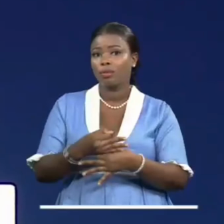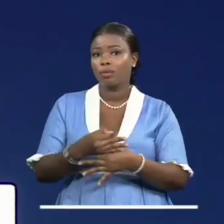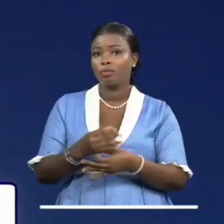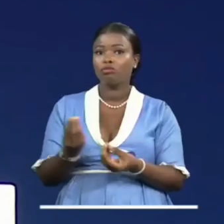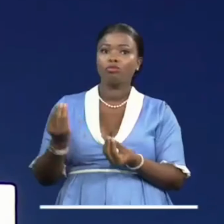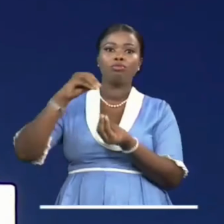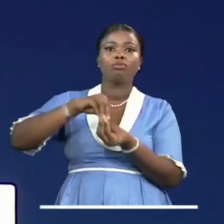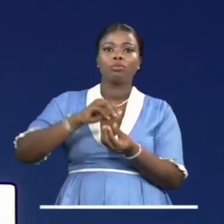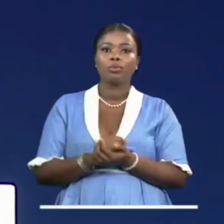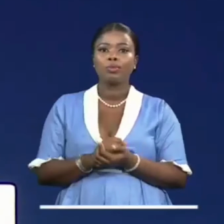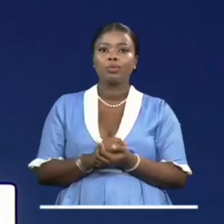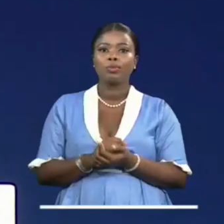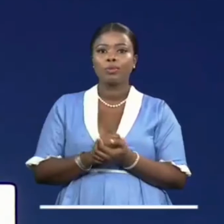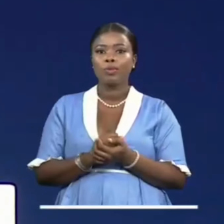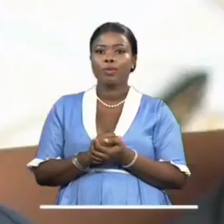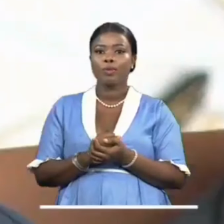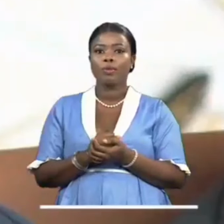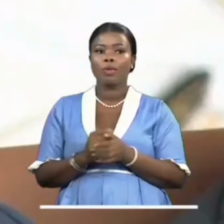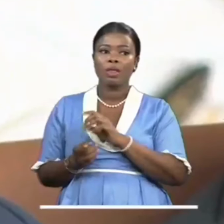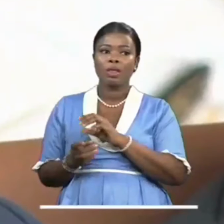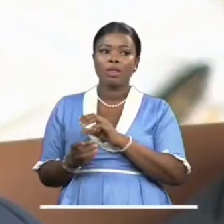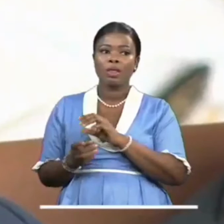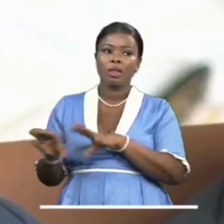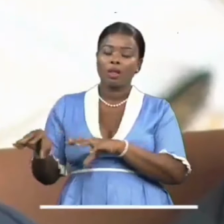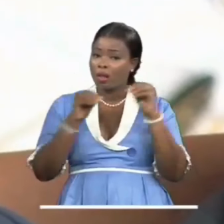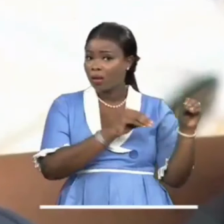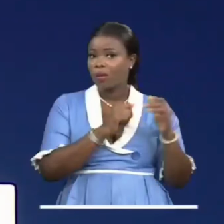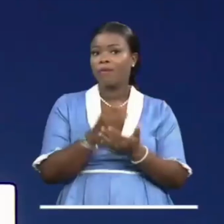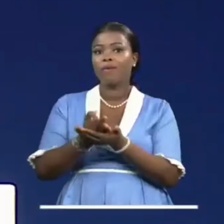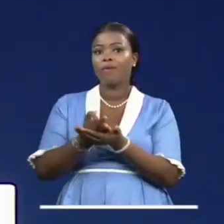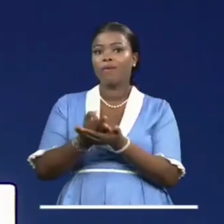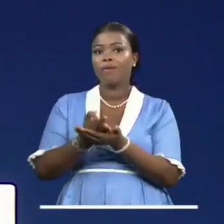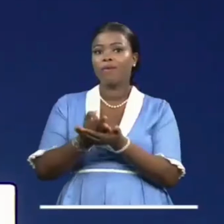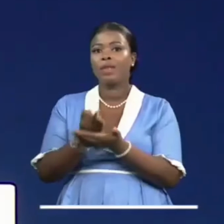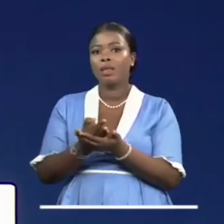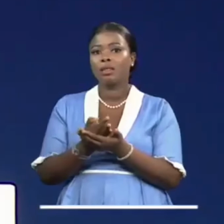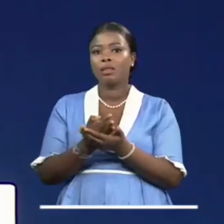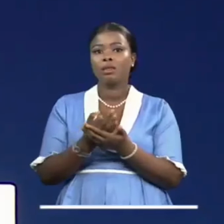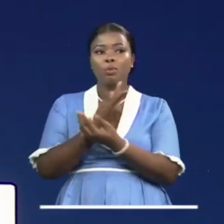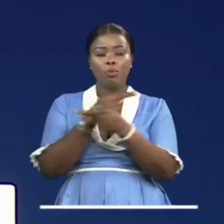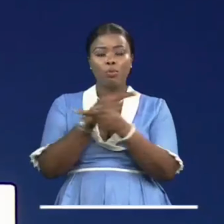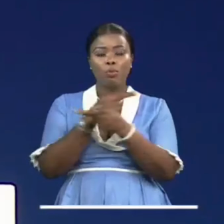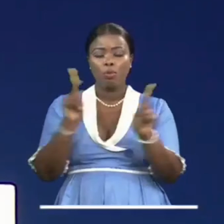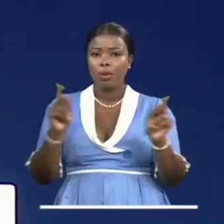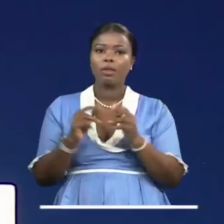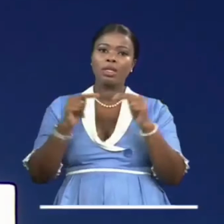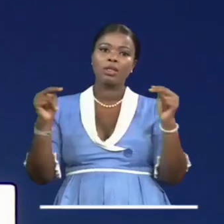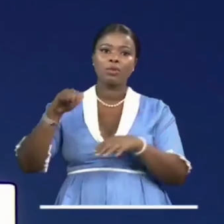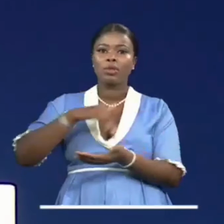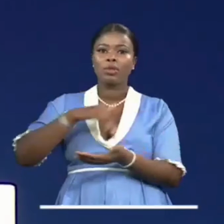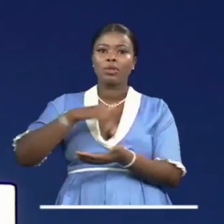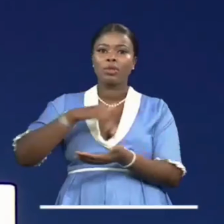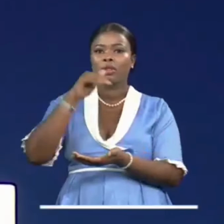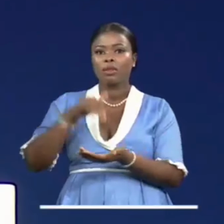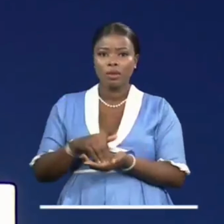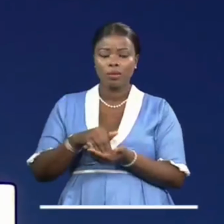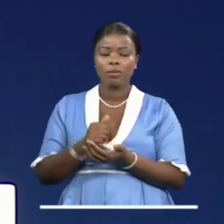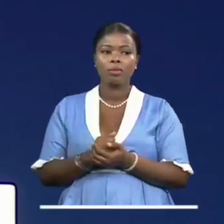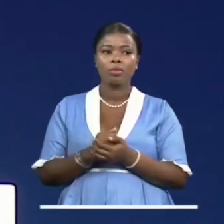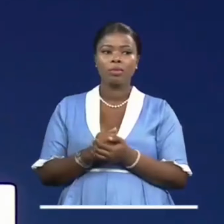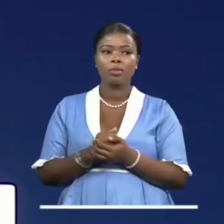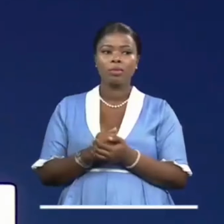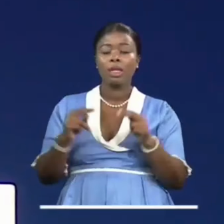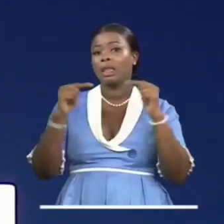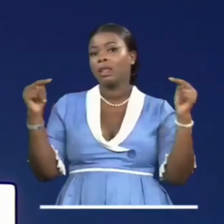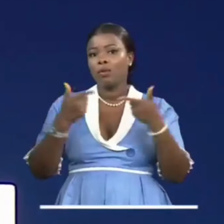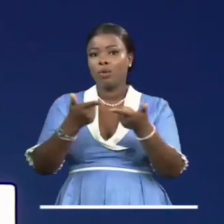vraiment la décentralisation renforcer les finances publiques au niveau central et au niveau local nous avons vu que les finances publiques au niveau local